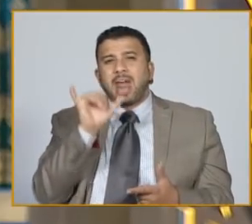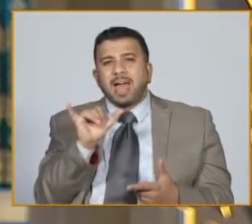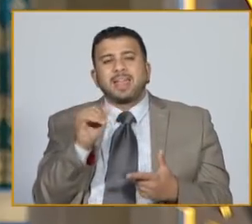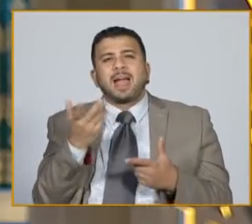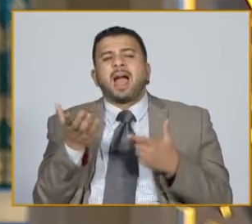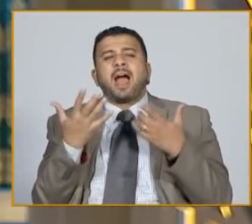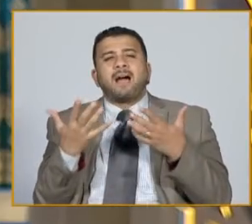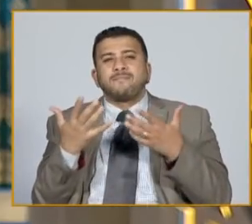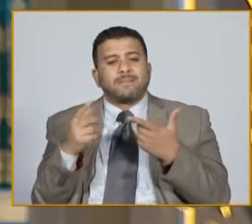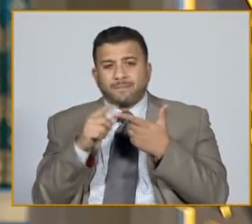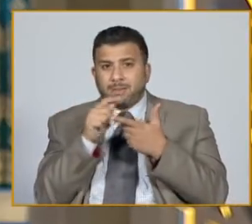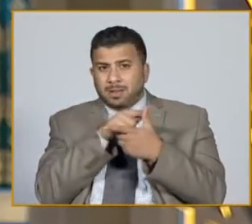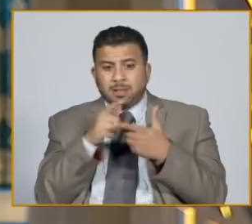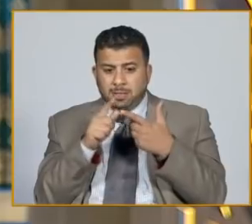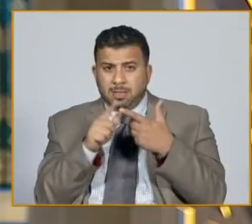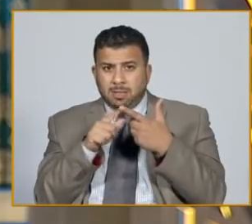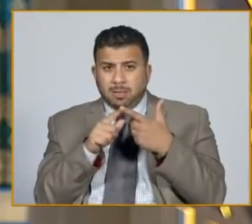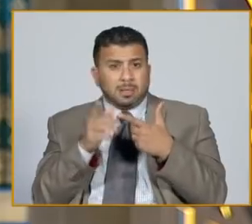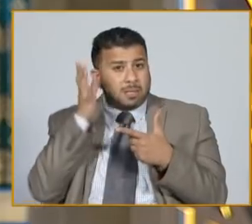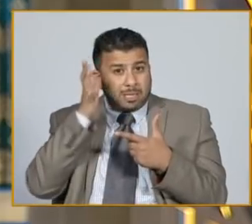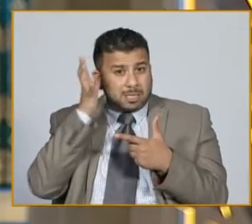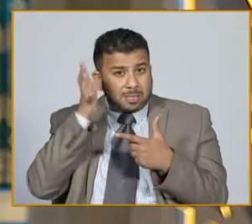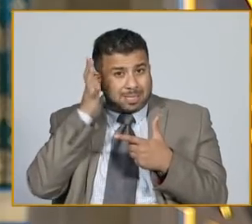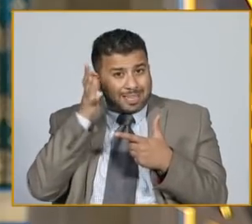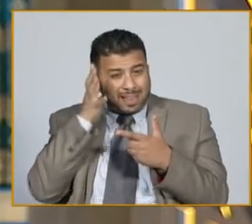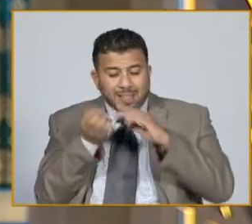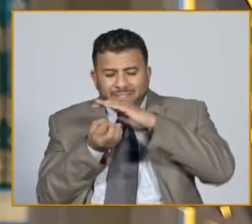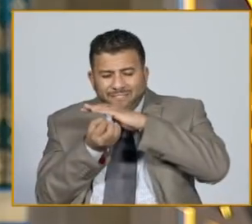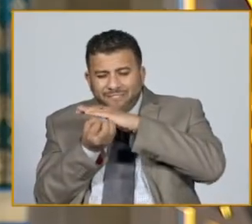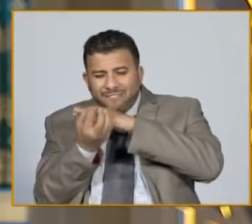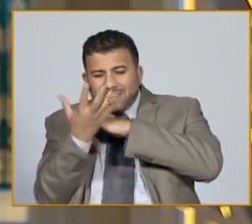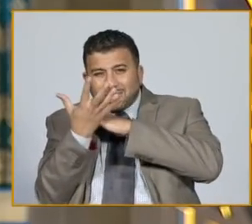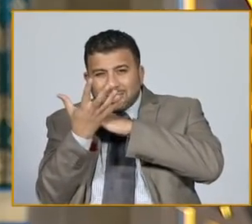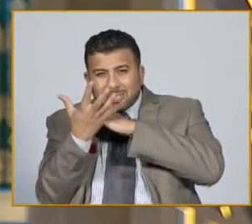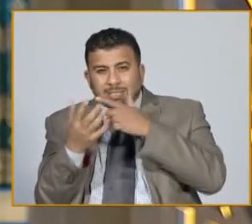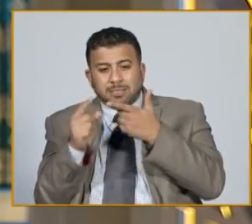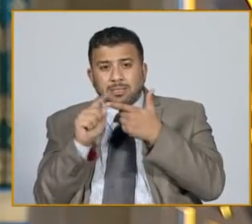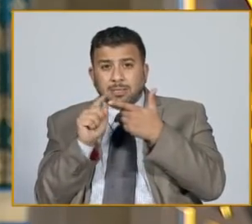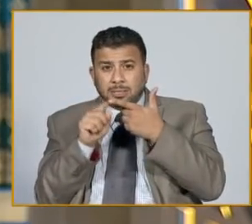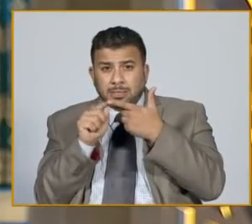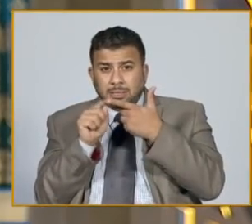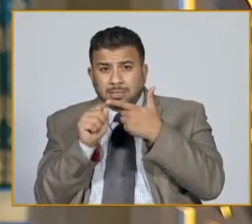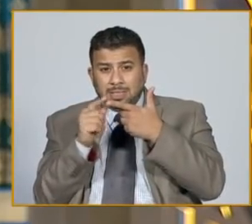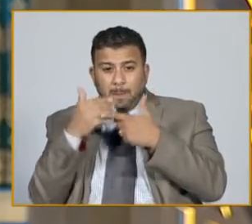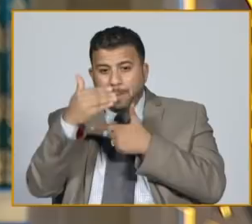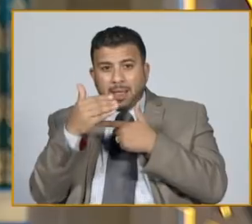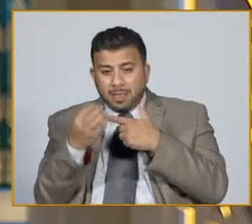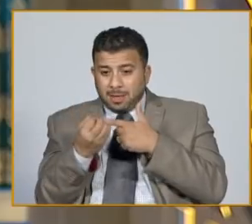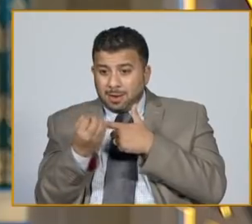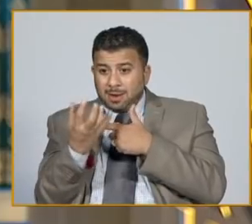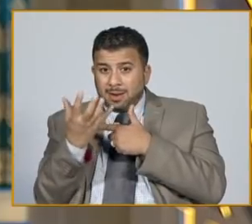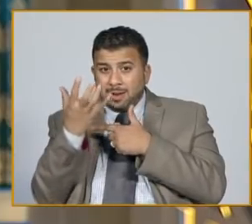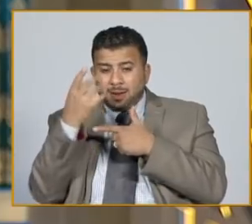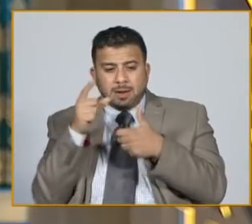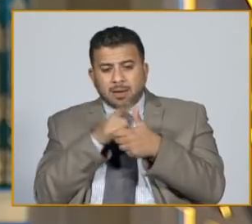خفيفان هما من بعد صلاة الفجر إلى طلوع الشمس وترتفع قيد رمح، ومن بعد